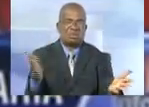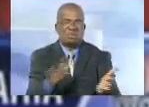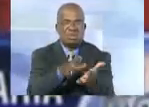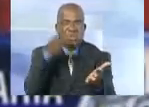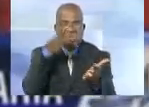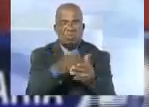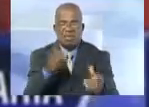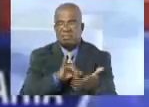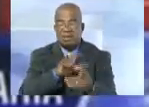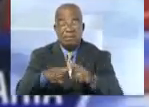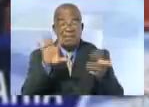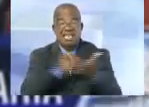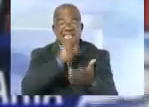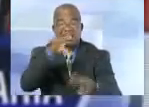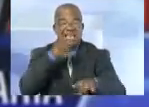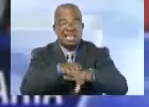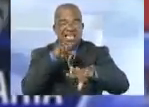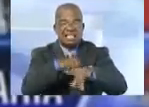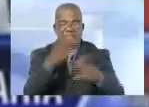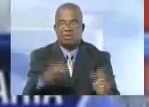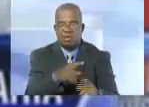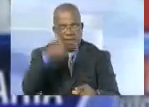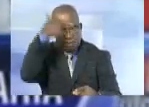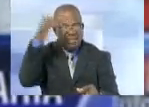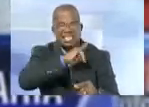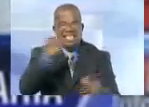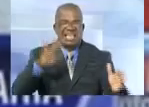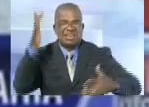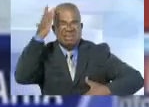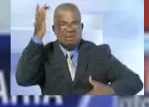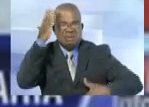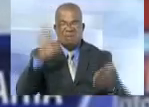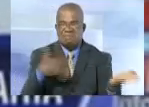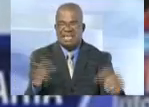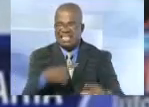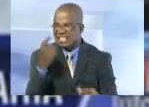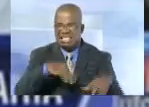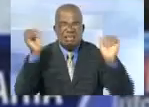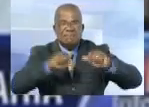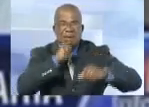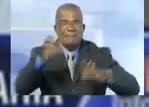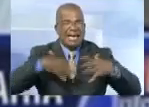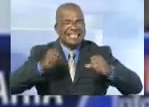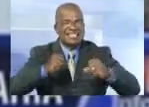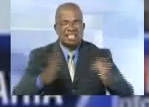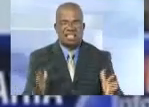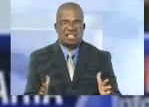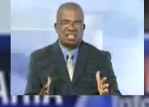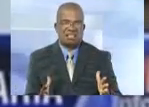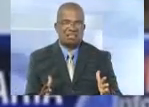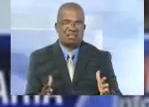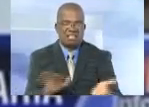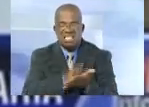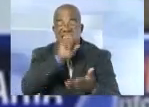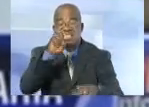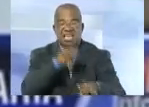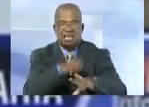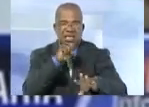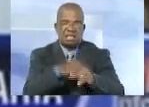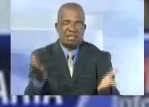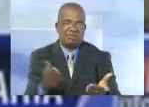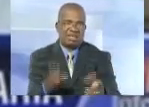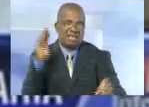et difficiles. Hugo Chavez est hospitalisé depuis plus de 2 mois pour un cancer et n'a fait aucune apparition publique depuis, plongeant le Venezuela